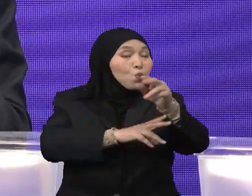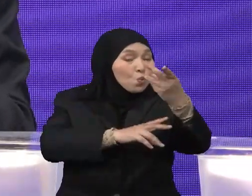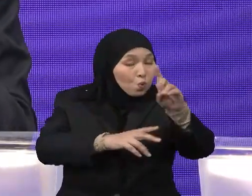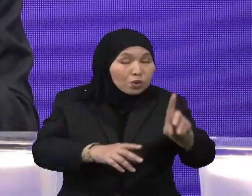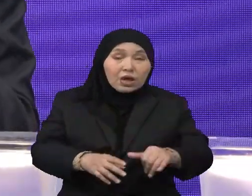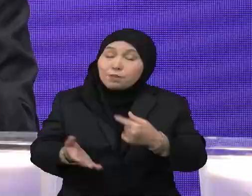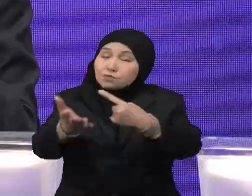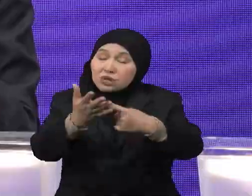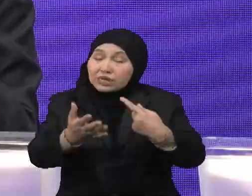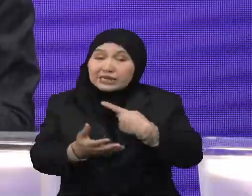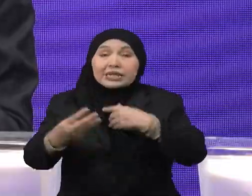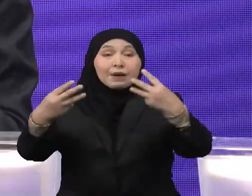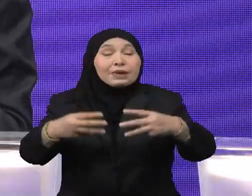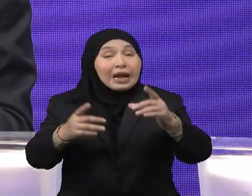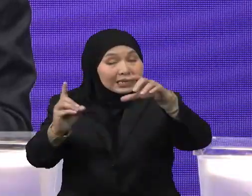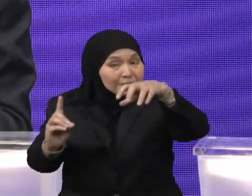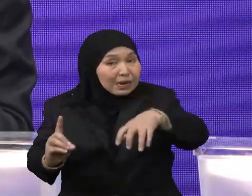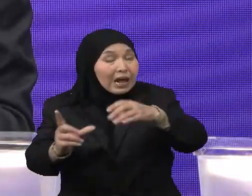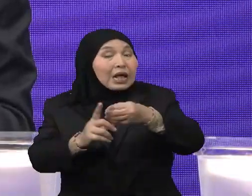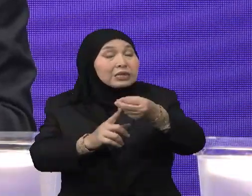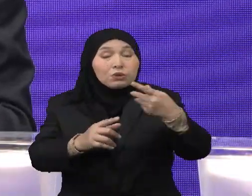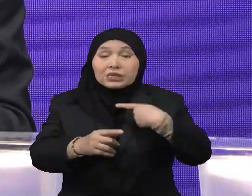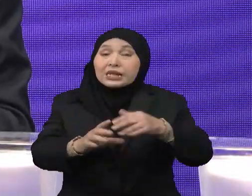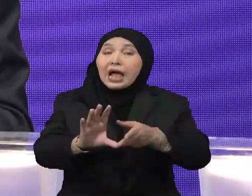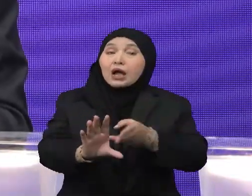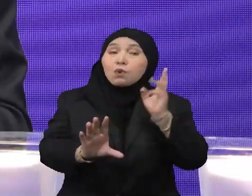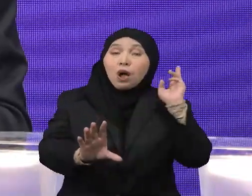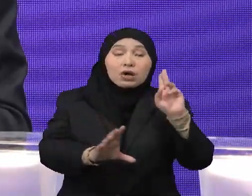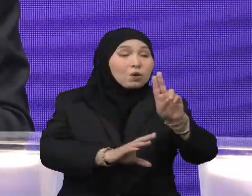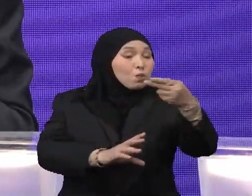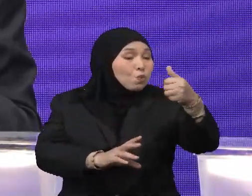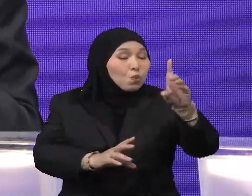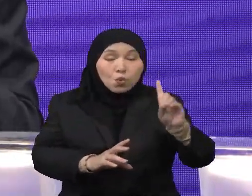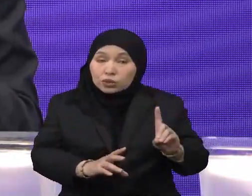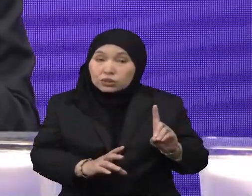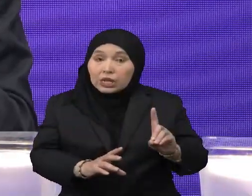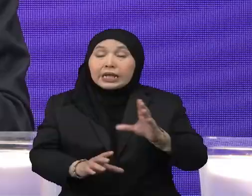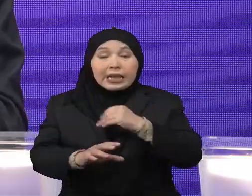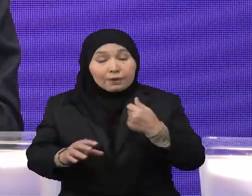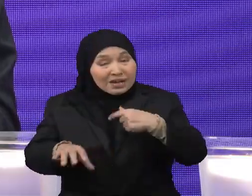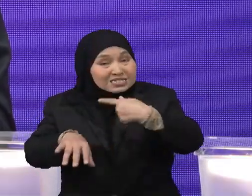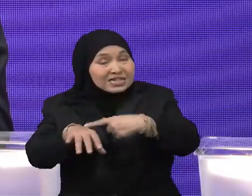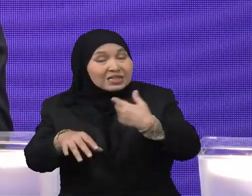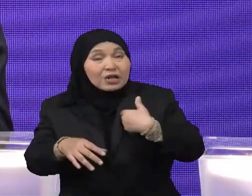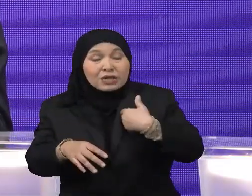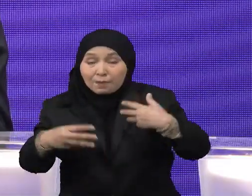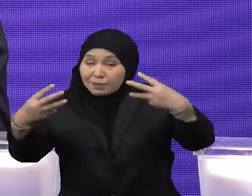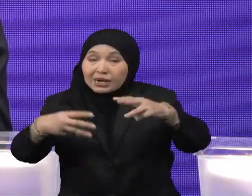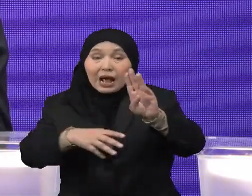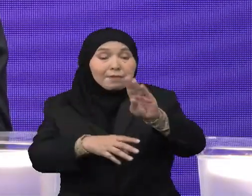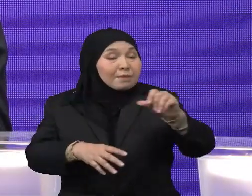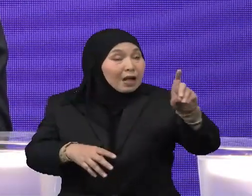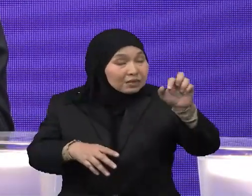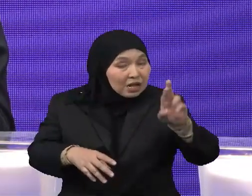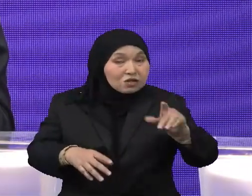Sallallahu Alaihi Wasallam berbincang kita tidak berperang di Madinah ataupun kita tidak keluar ke uhud dan juga ketika mandi di Perang Badar ada seorang